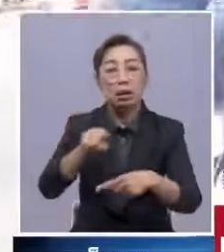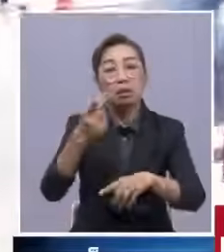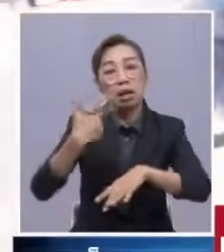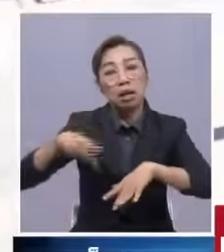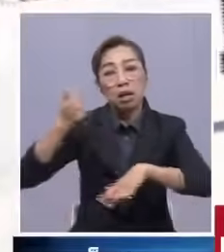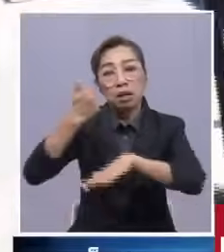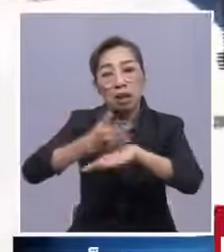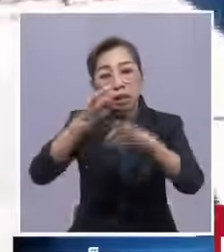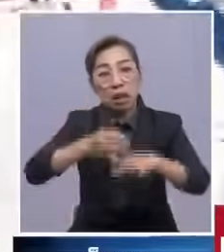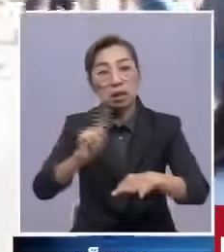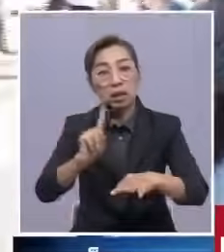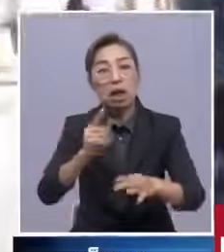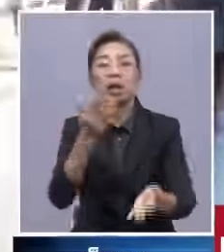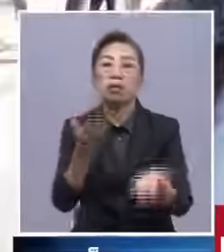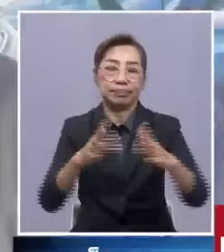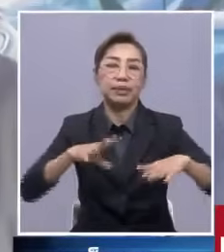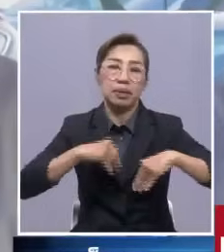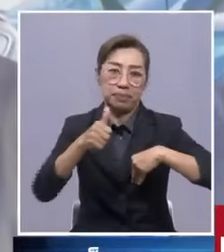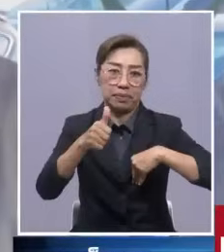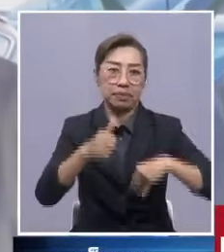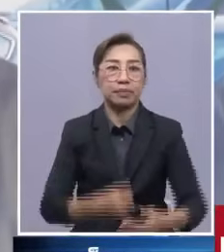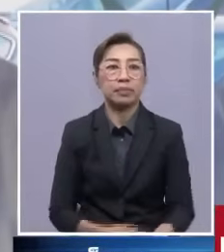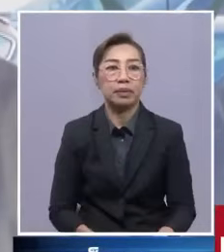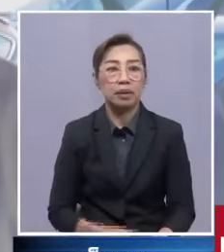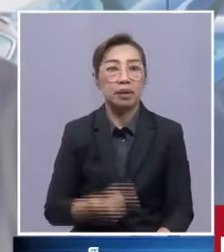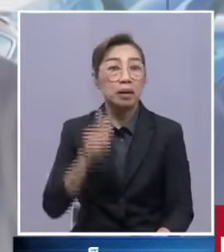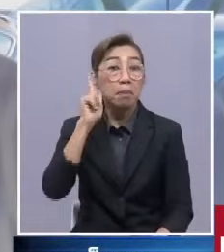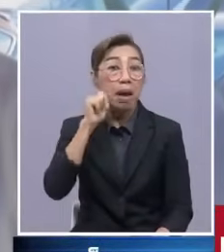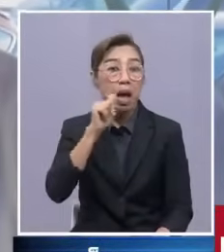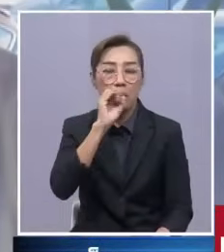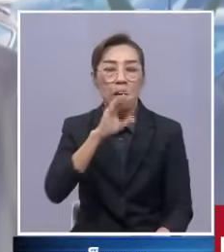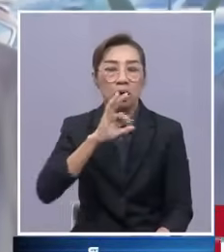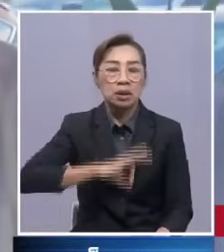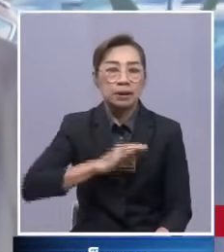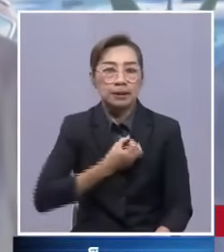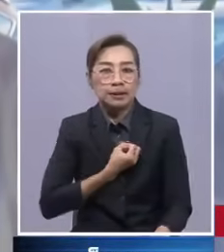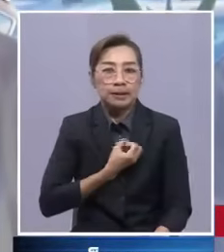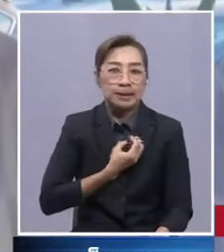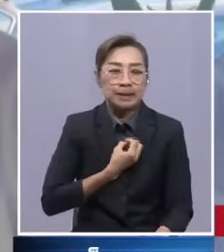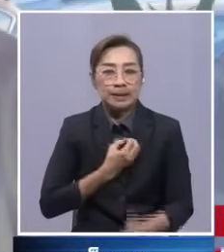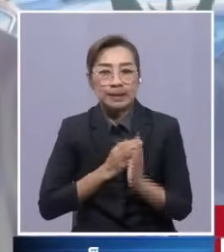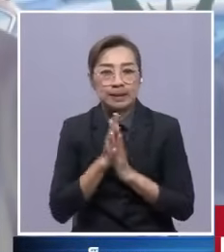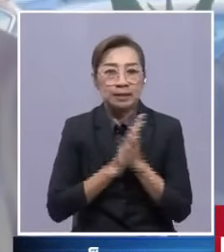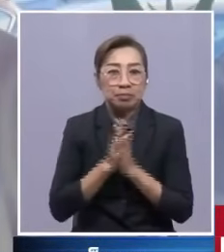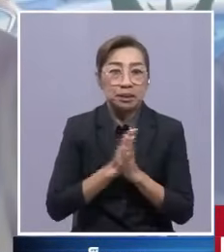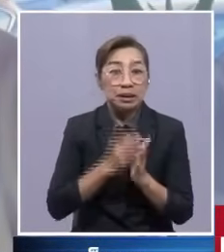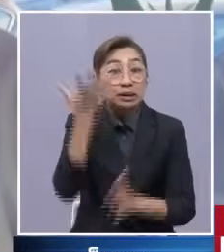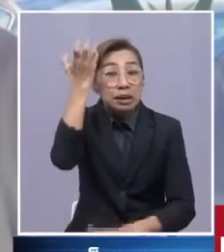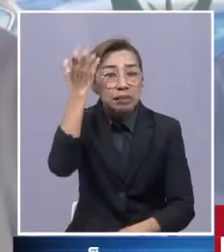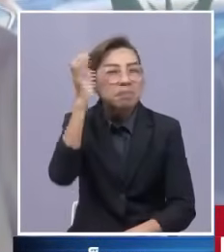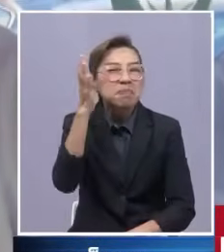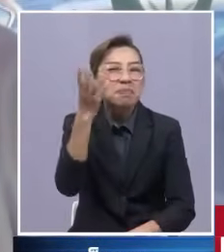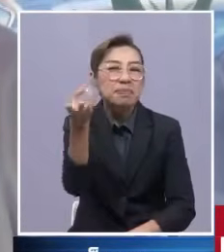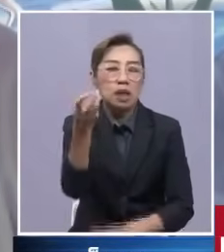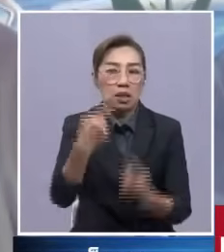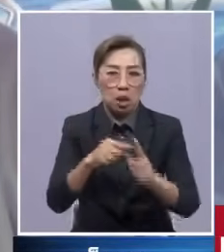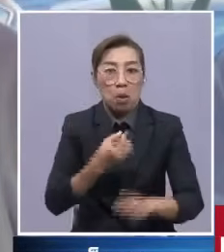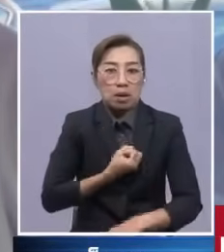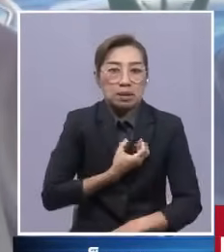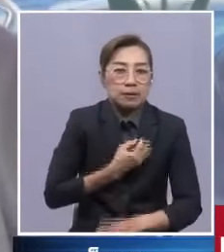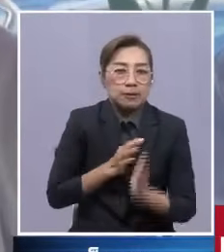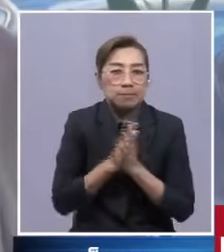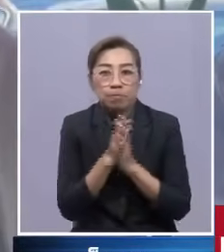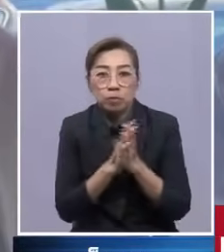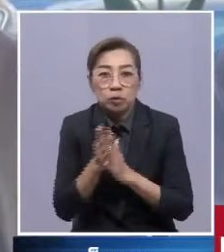เสียงของแม่น้องชมพู่ครับ ตื่นเต้นค่ะตื่นเต้นลุ้นค่ะกังวลไม่กังวลเท่าไหร่หรอกค่ะแต่ว่าตื่นเต้นมากกว่าลุ้นผล